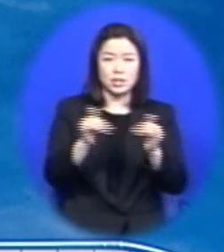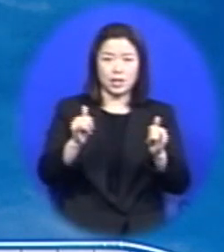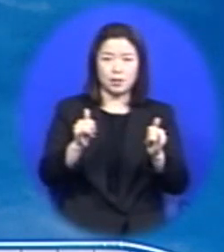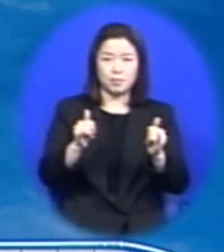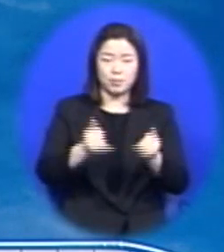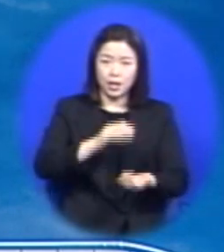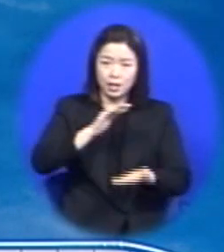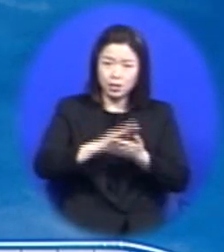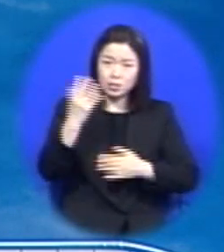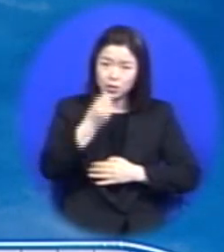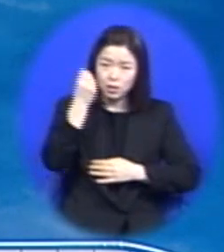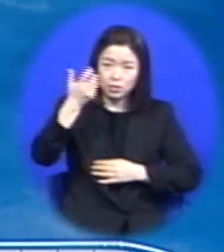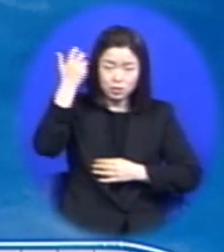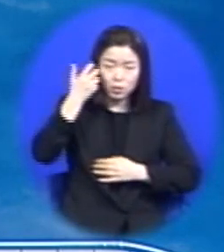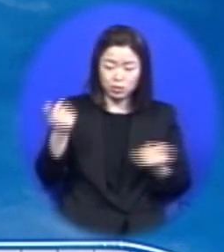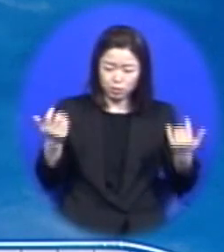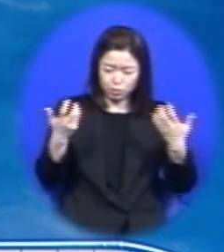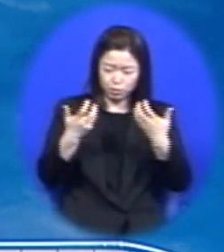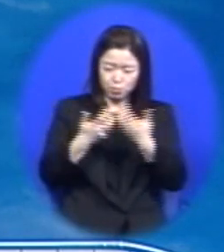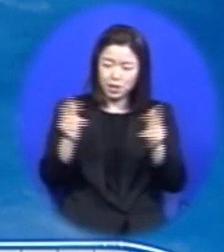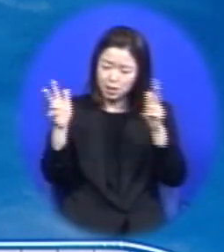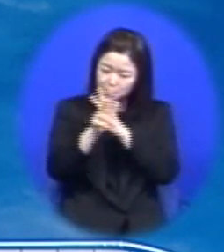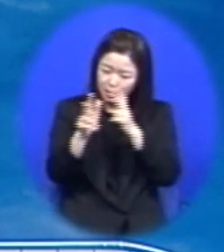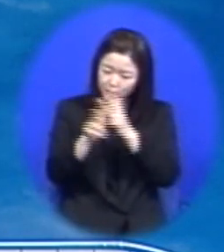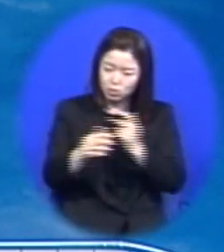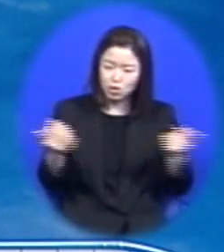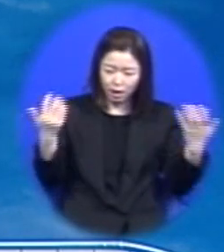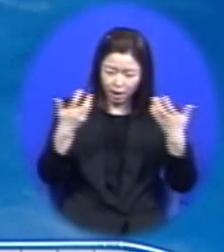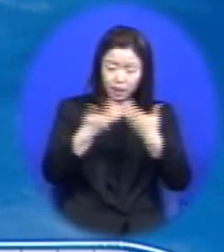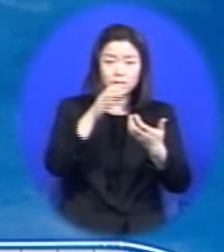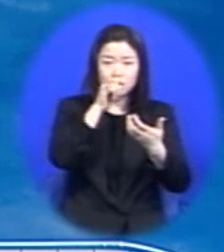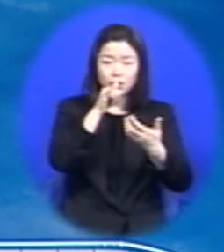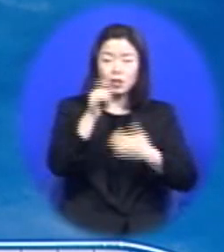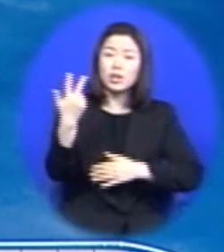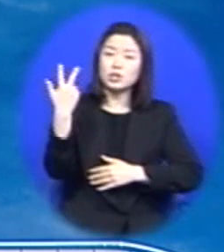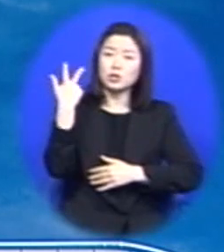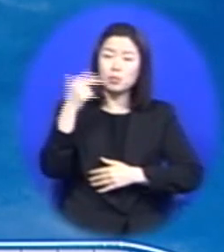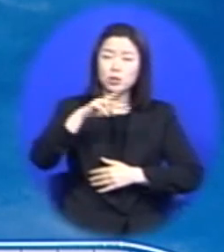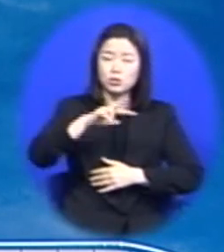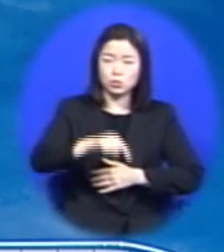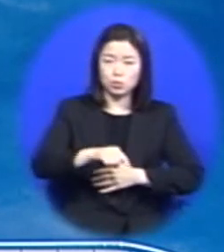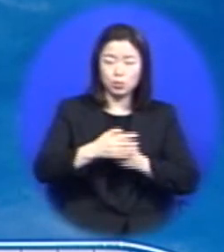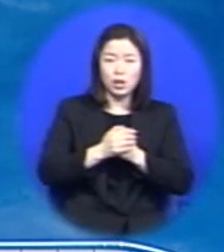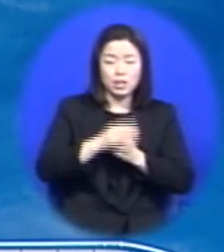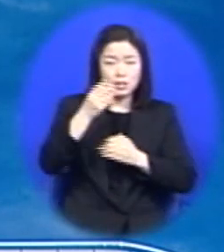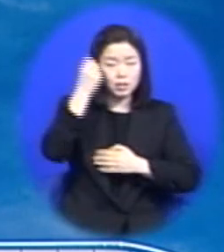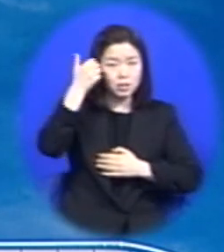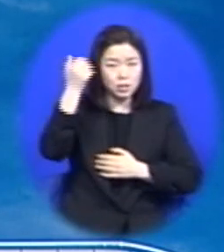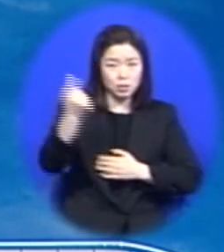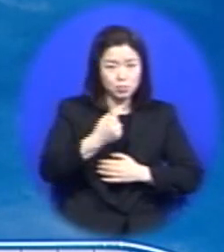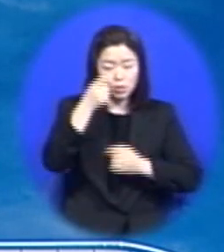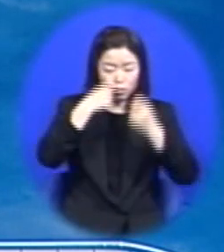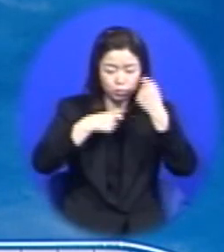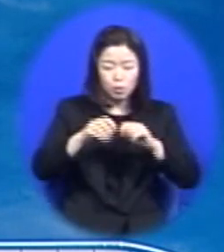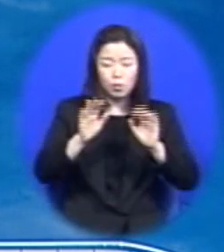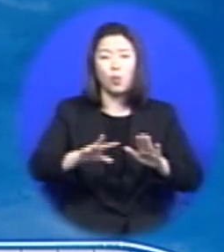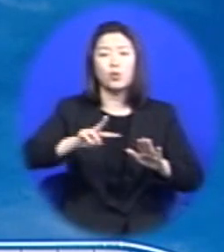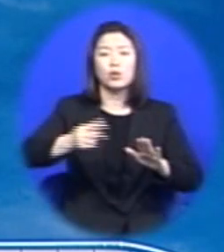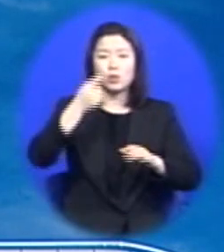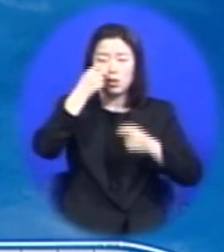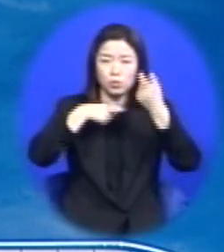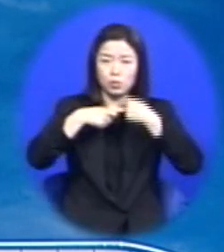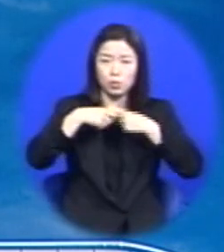열정과 성령 충만함이 매주마다 가득해요. 지난주도 저는 성령님의 임재에 울고 오늘도 울었어요. 이들이